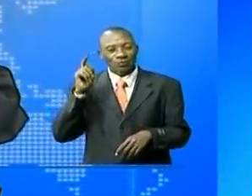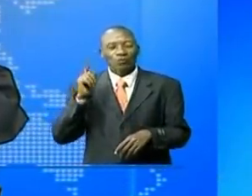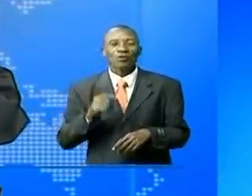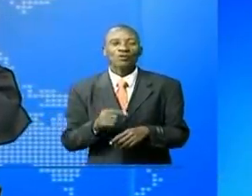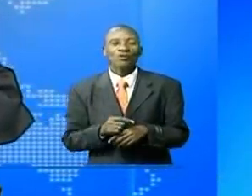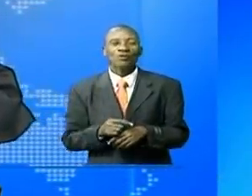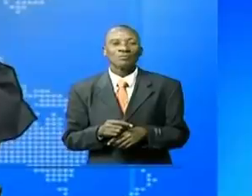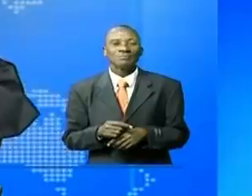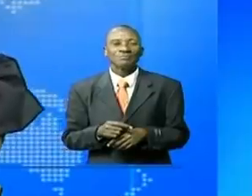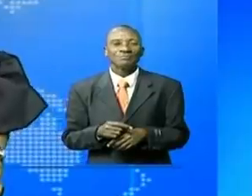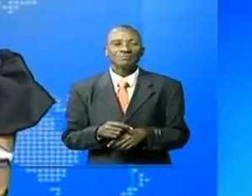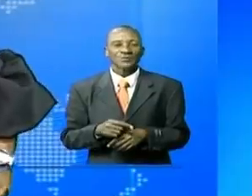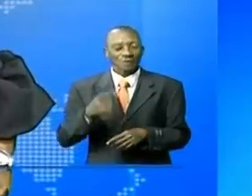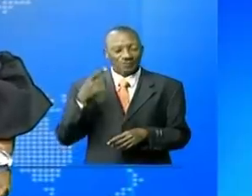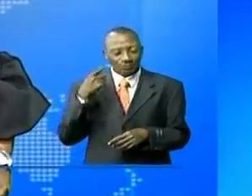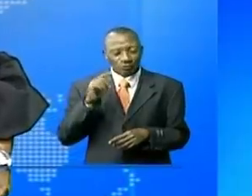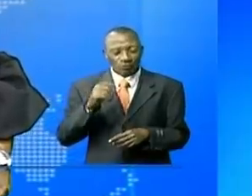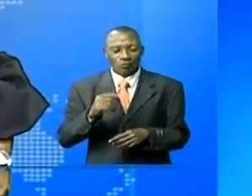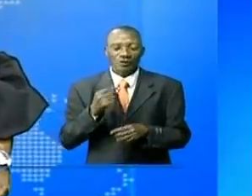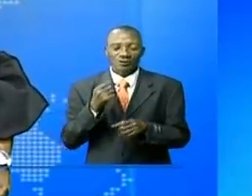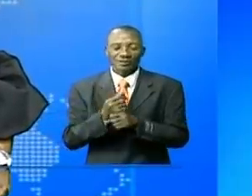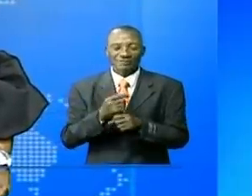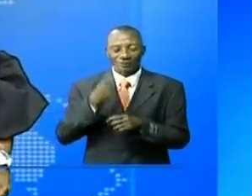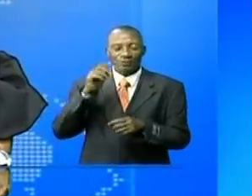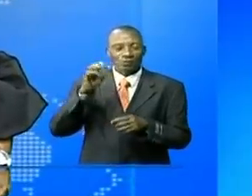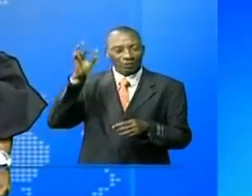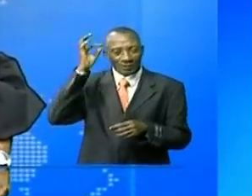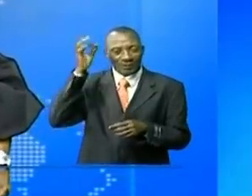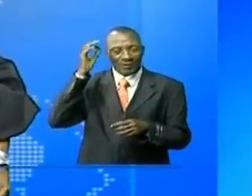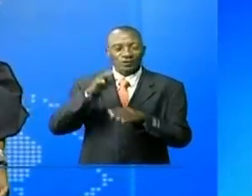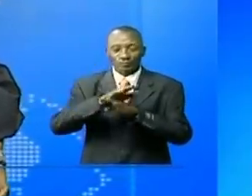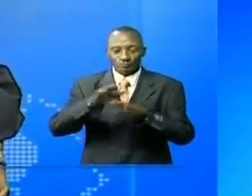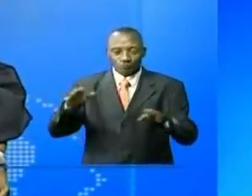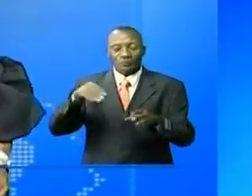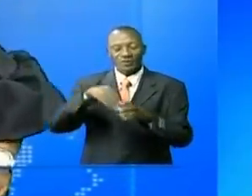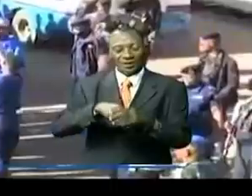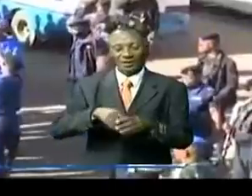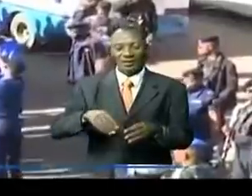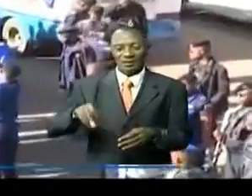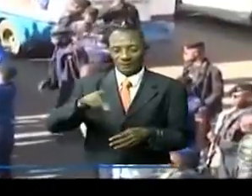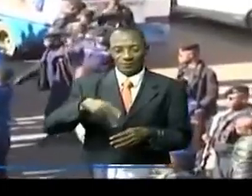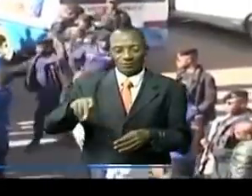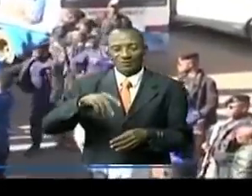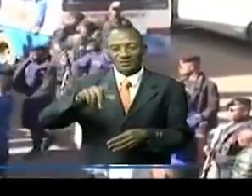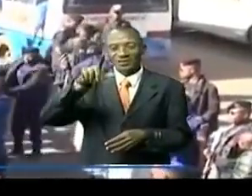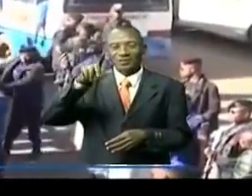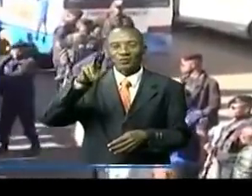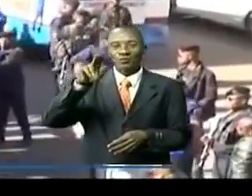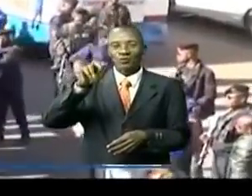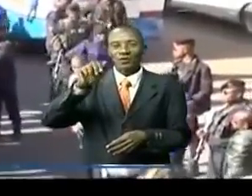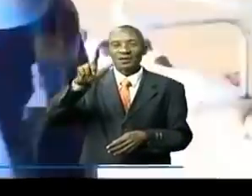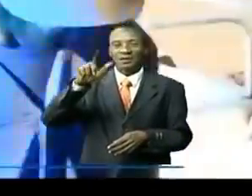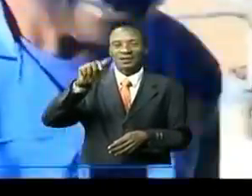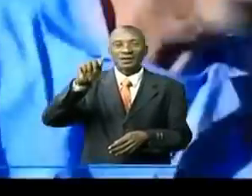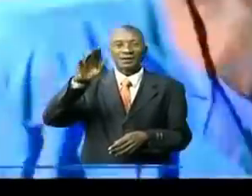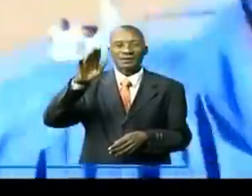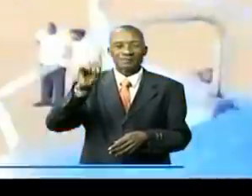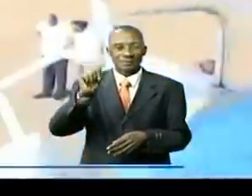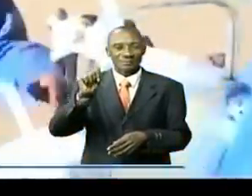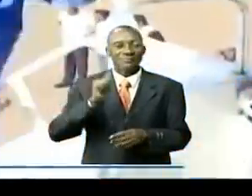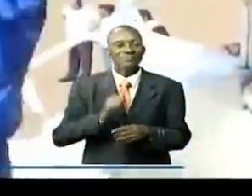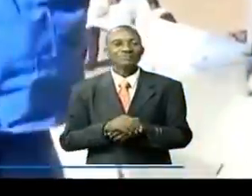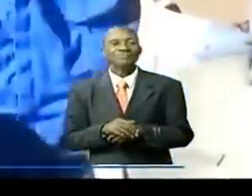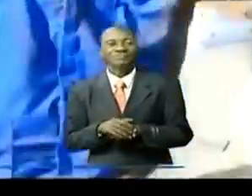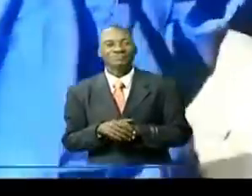au centre d'encadrement de Kanyama KCC. Didier Mumba, reportage. Ce fait, le premier groupe de 325